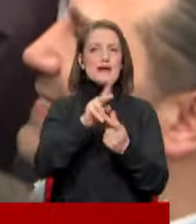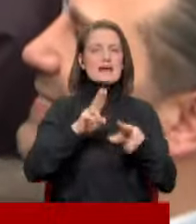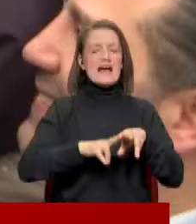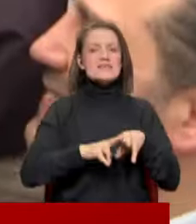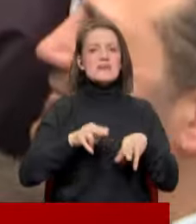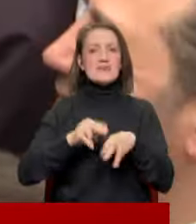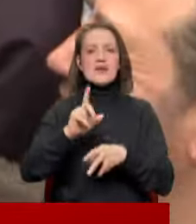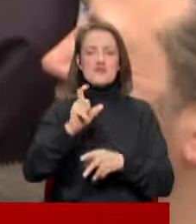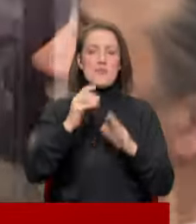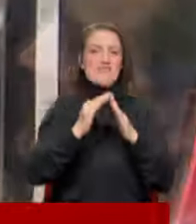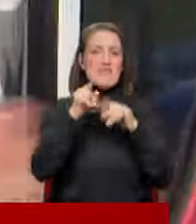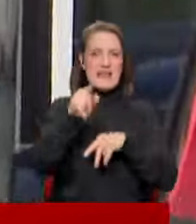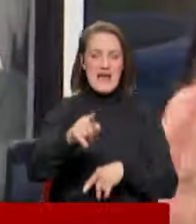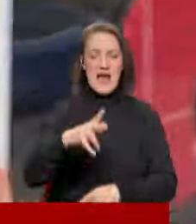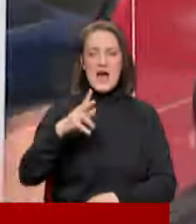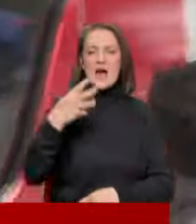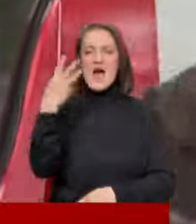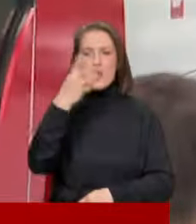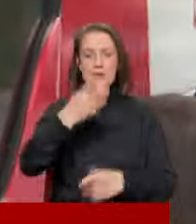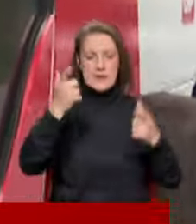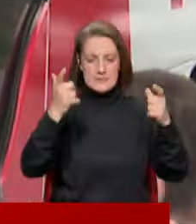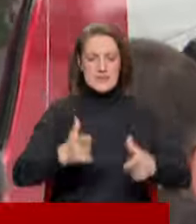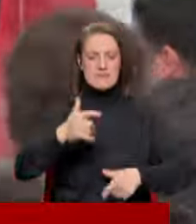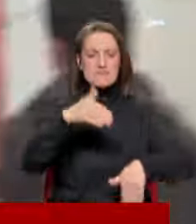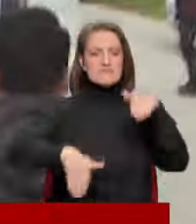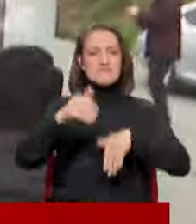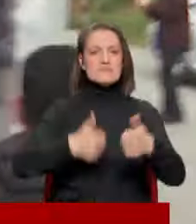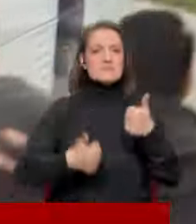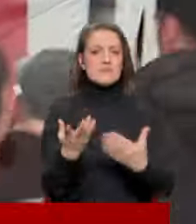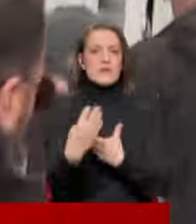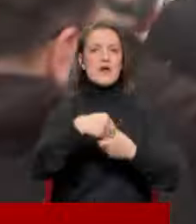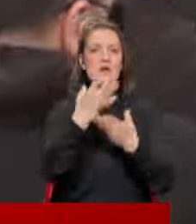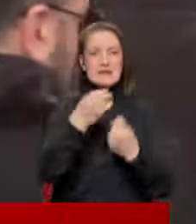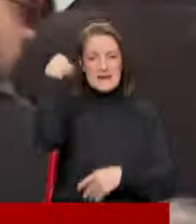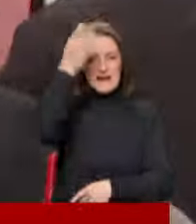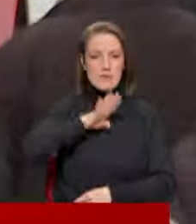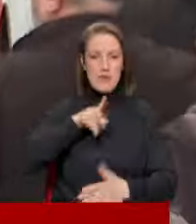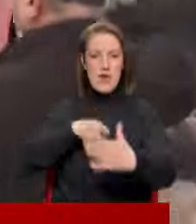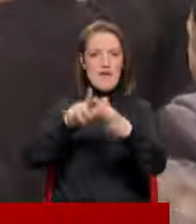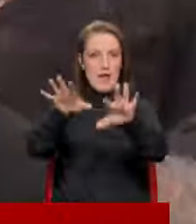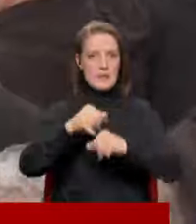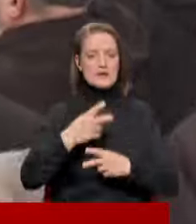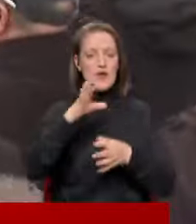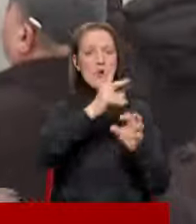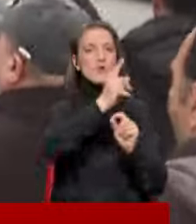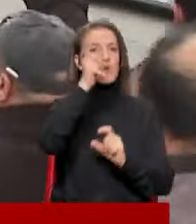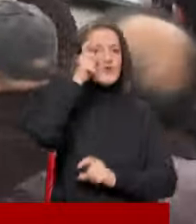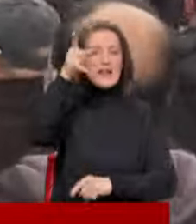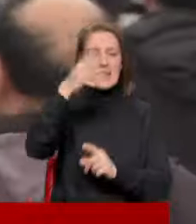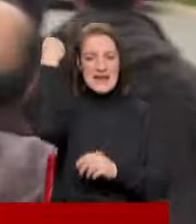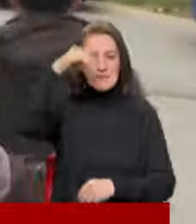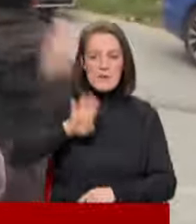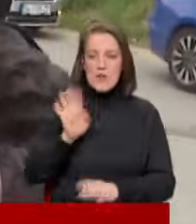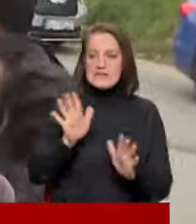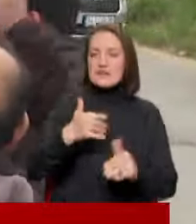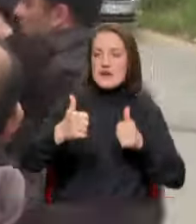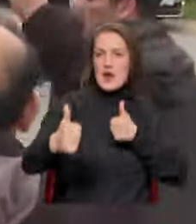Karabekir Cemevinde Erdoğan'ın meydanlardan seçim yarışına dahil olmasına ve imamoğlu'nu Hedef almasına Özgür Özel imamoğlu'nun